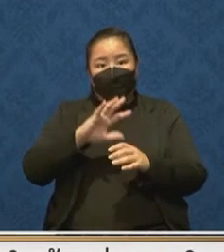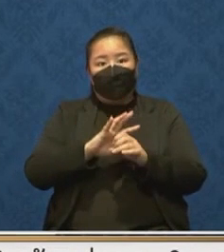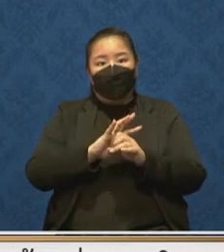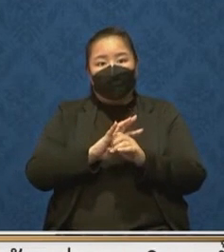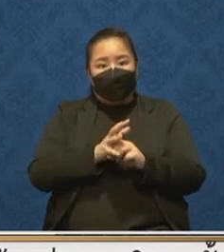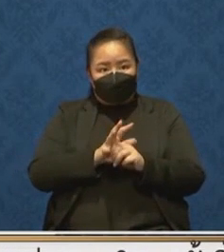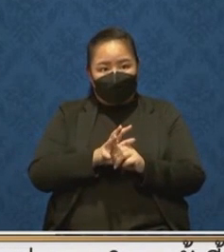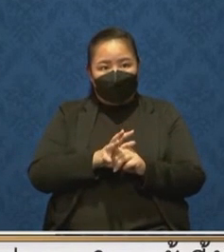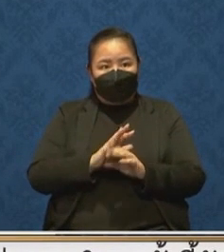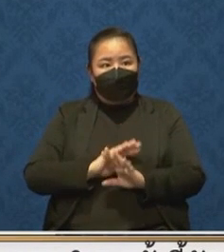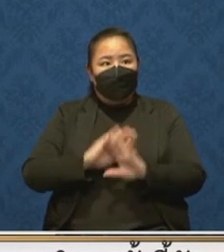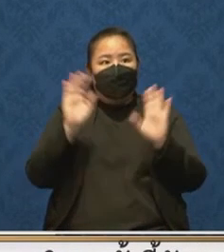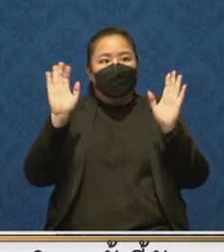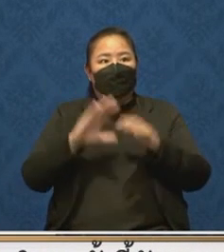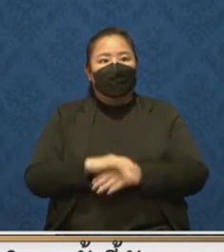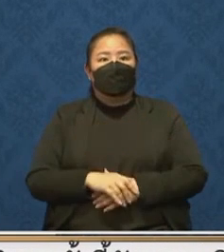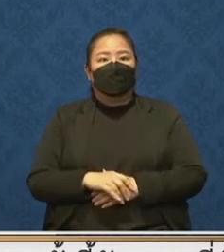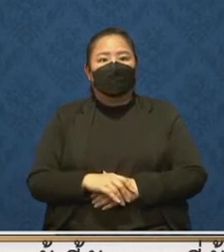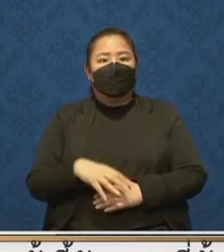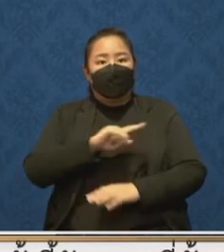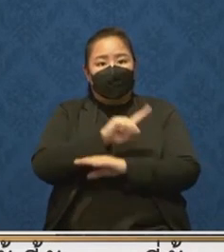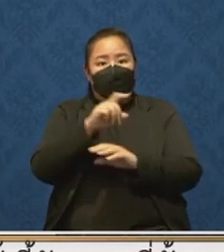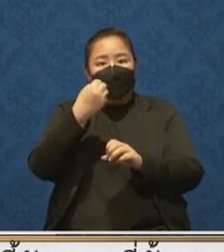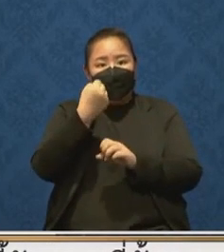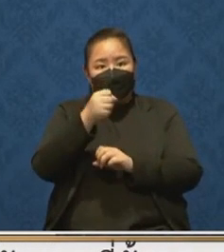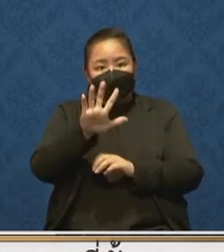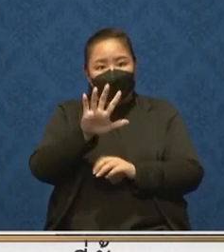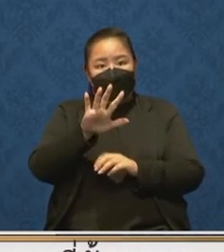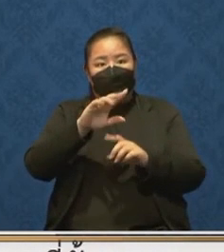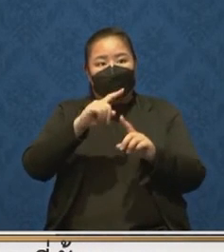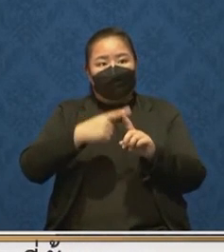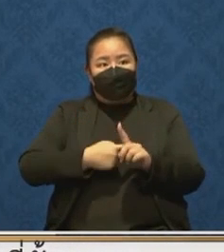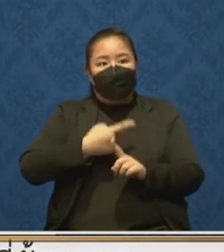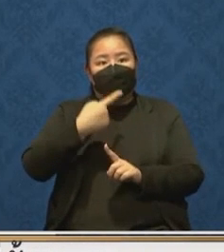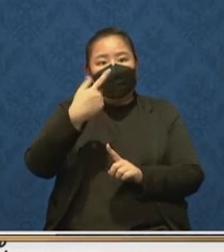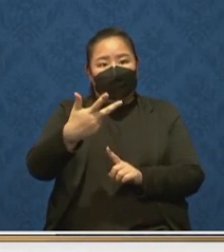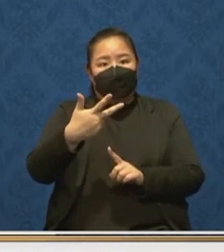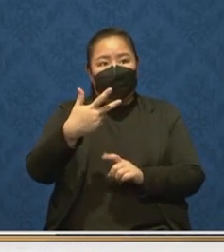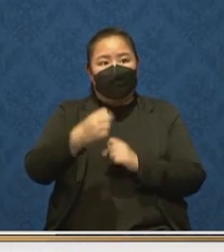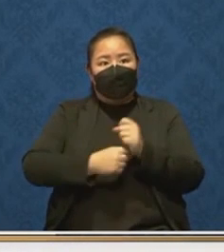ครับวันที่ 15 มีนาคม 2,565